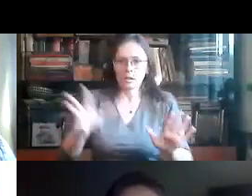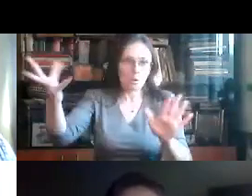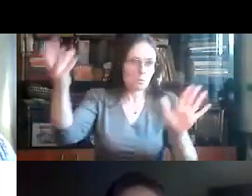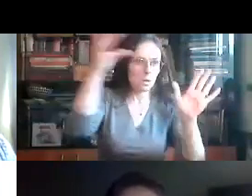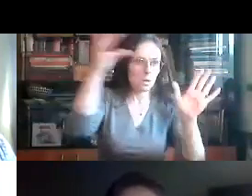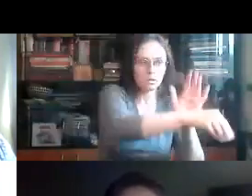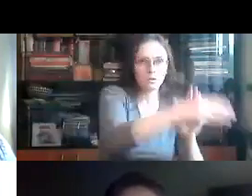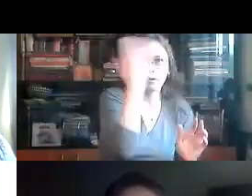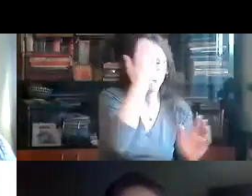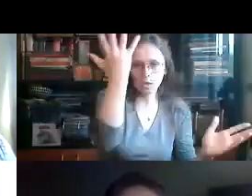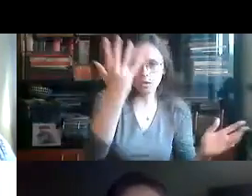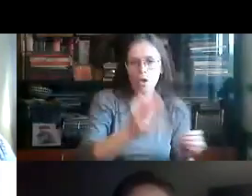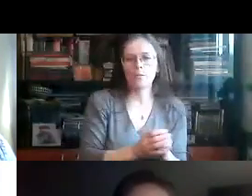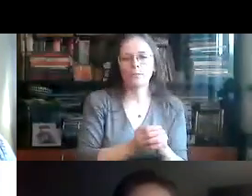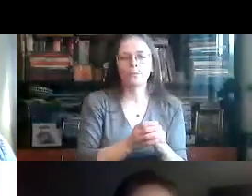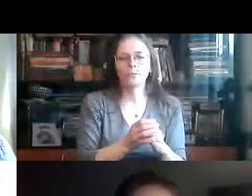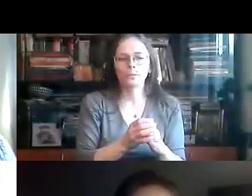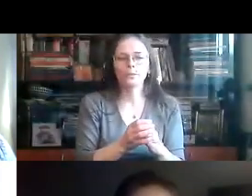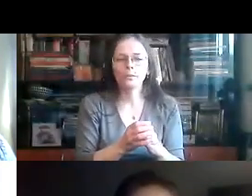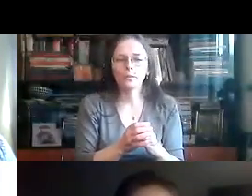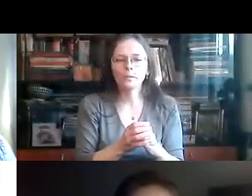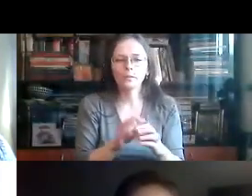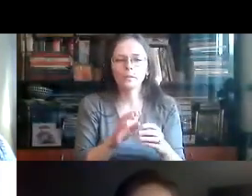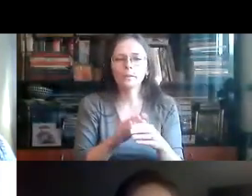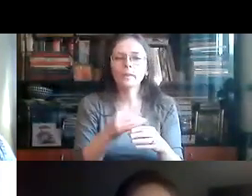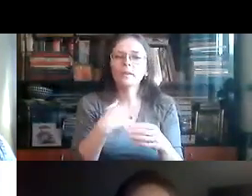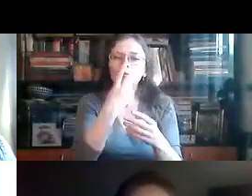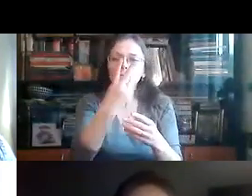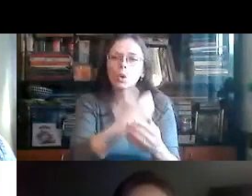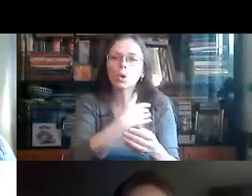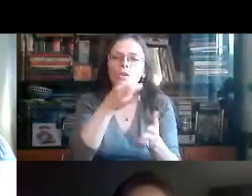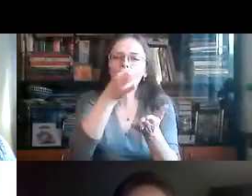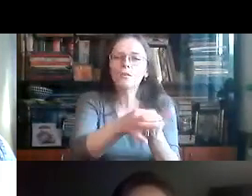вижу Оля, а потом Оксана. Хорошо?